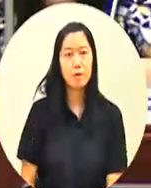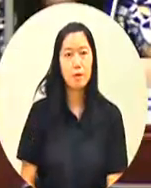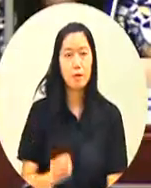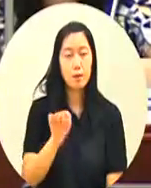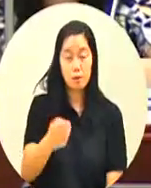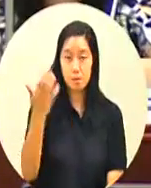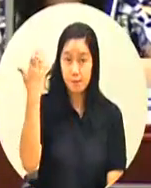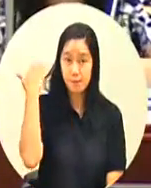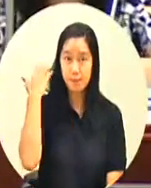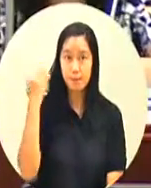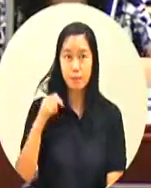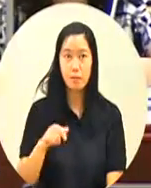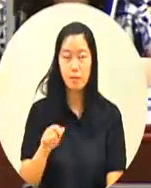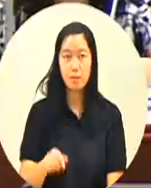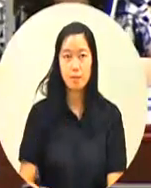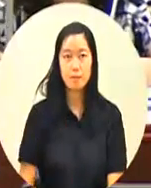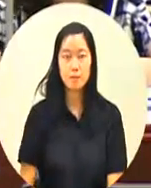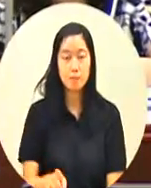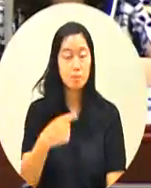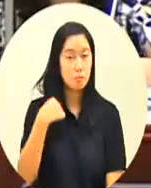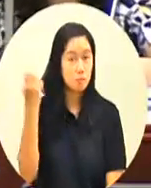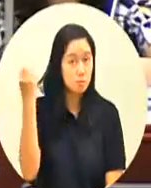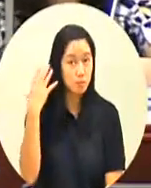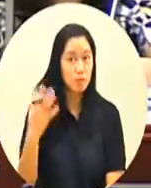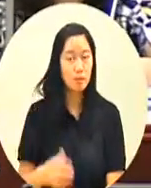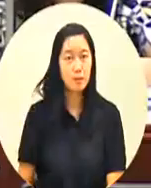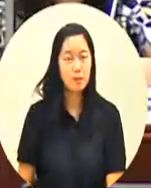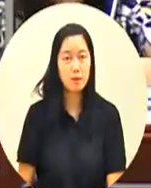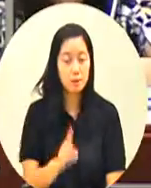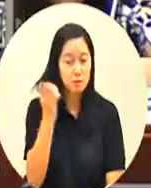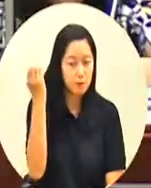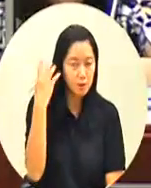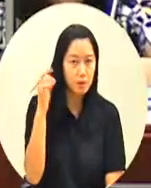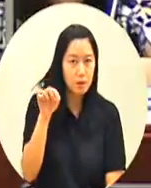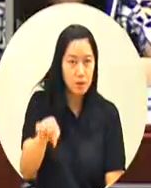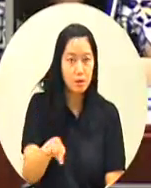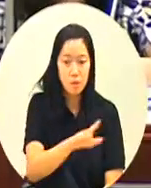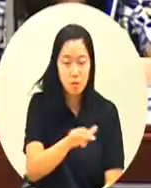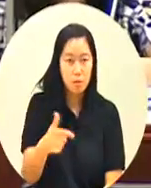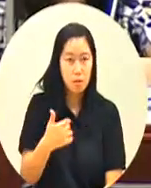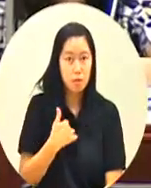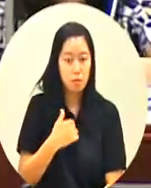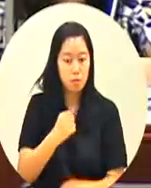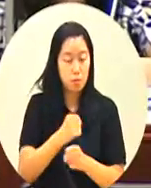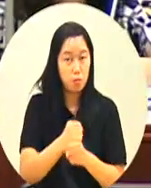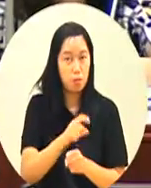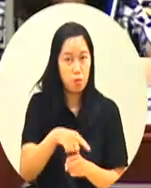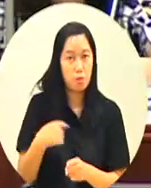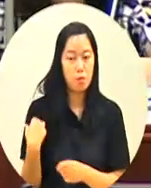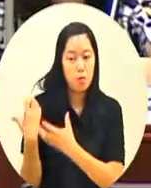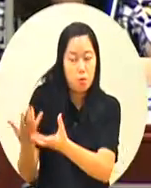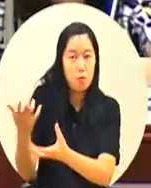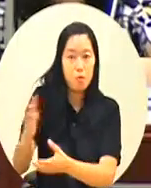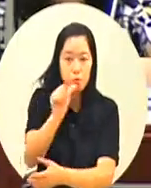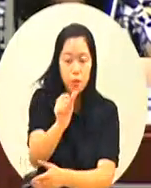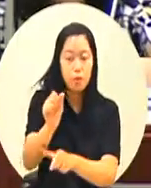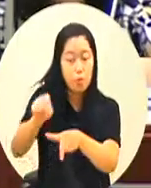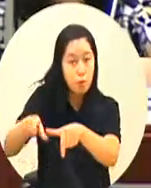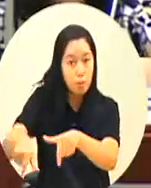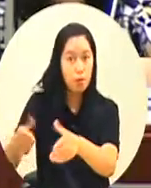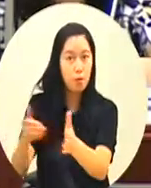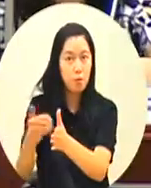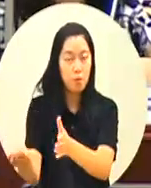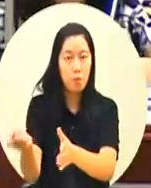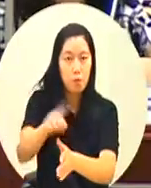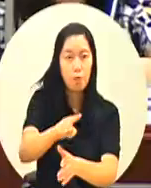我想以那个张议员专业一定有听说过嘛，就是我是这一个产品的生产者，我交给 A 厂商做完以后，废弃